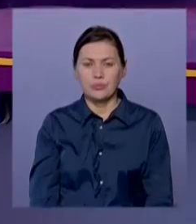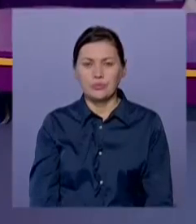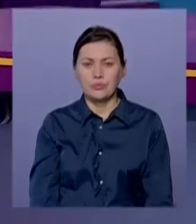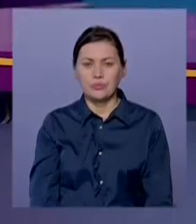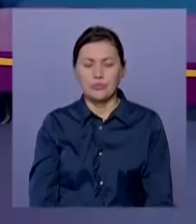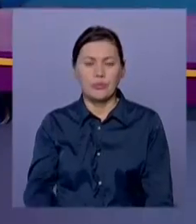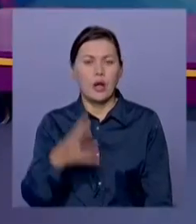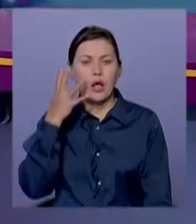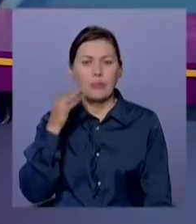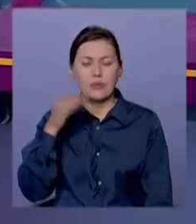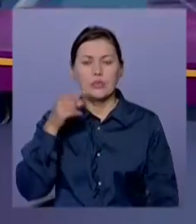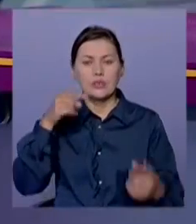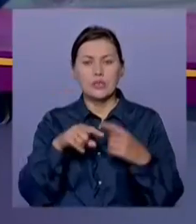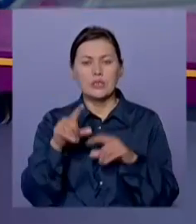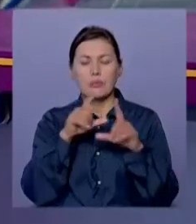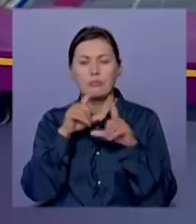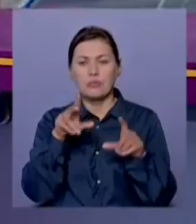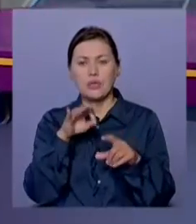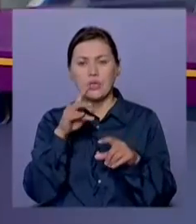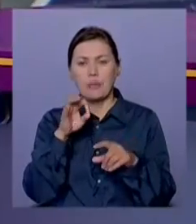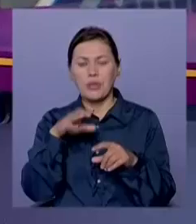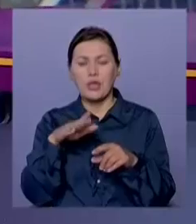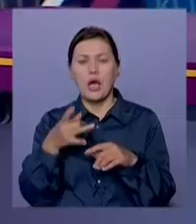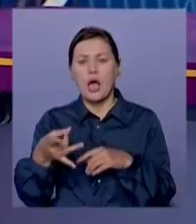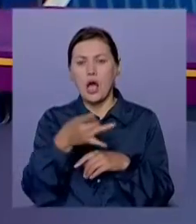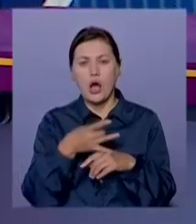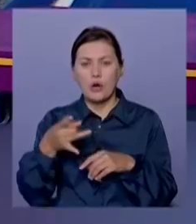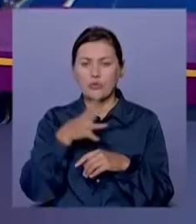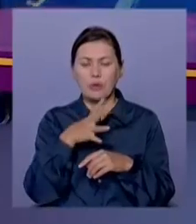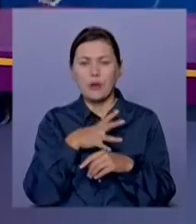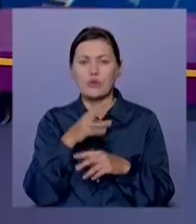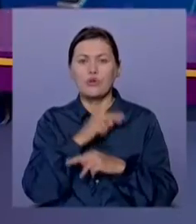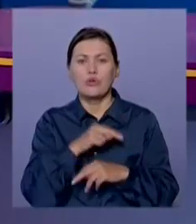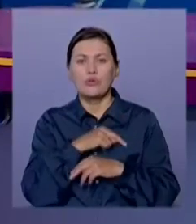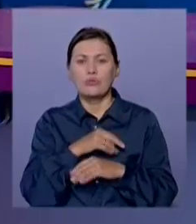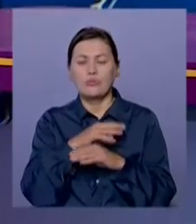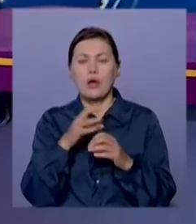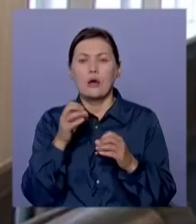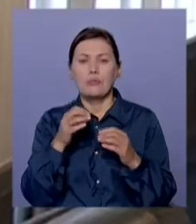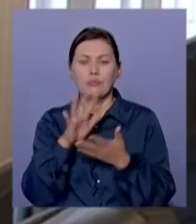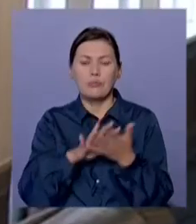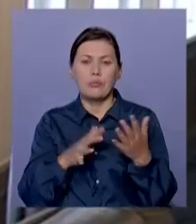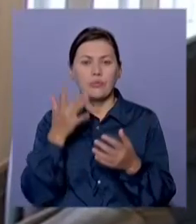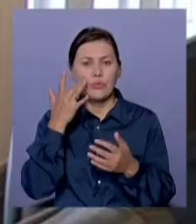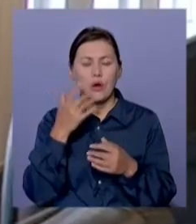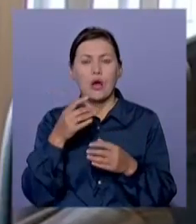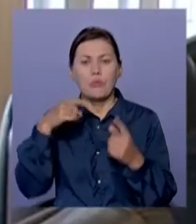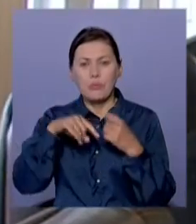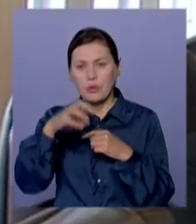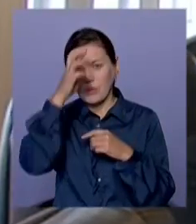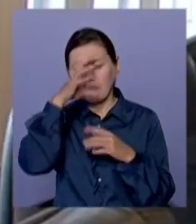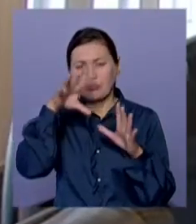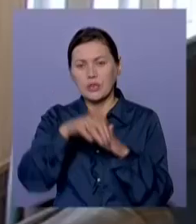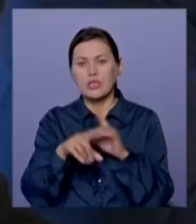Ал алматылықтар ішкі істер департаменті және аудандық ахат бөлімдерінің жұмысына жиі шағымданады. Оның ішінде мемлекеттік